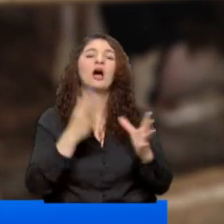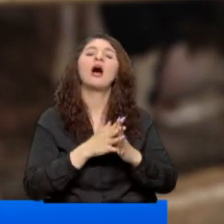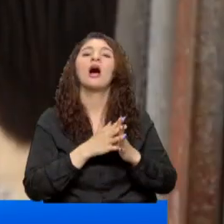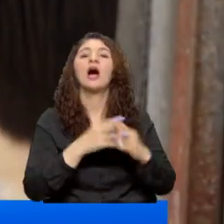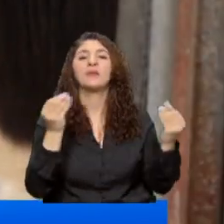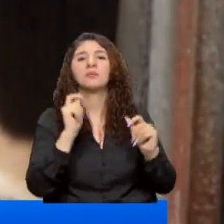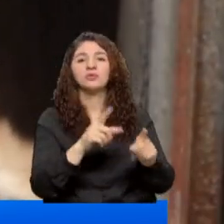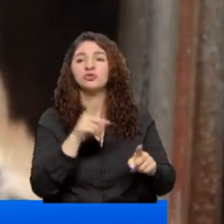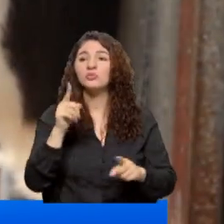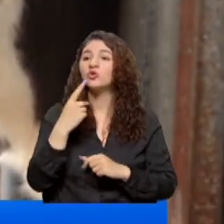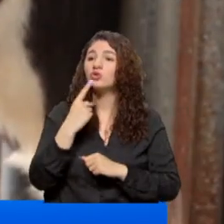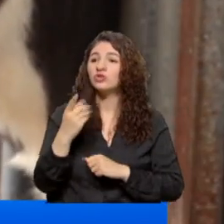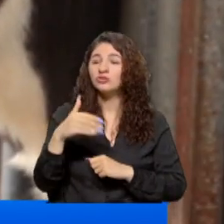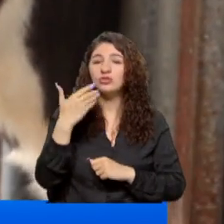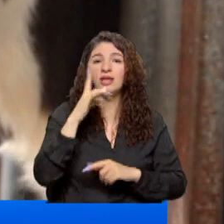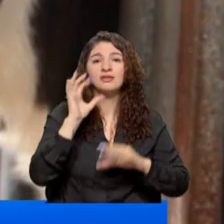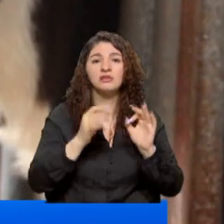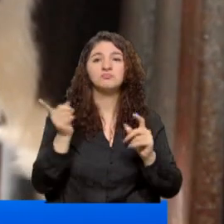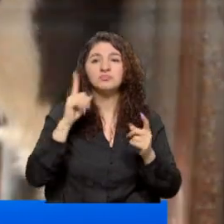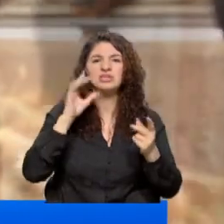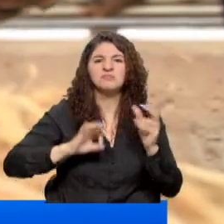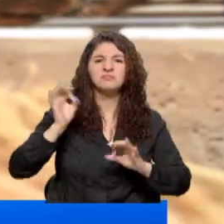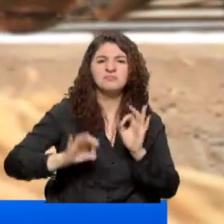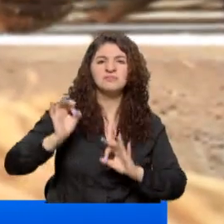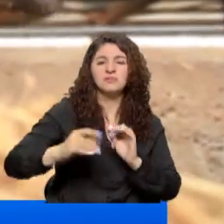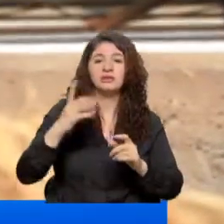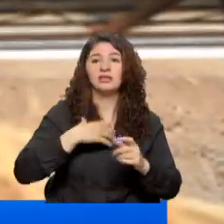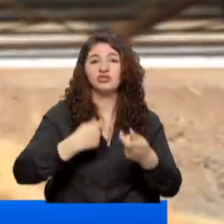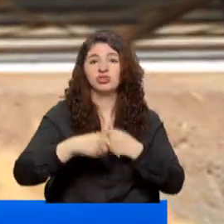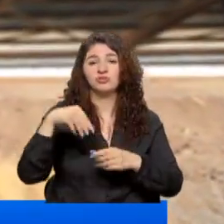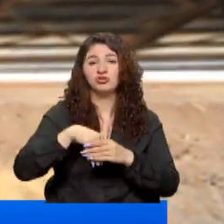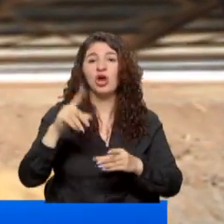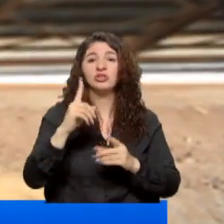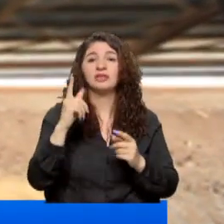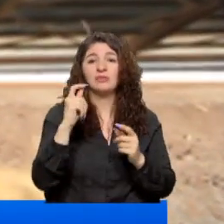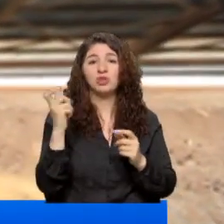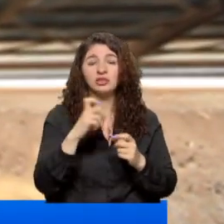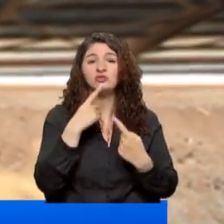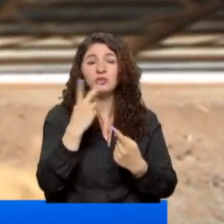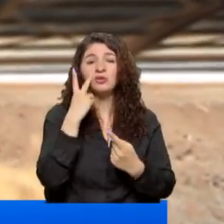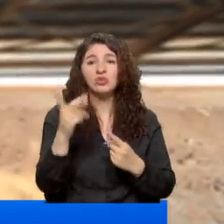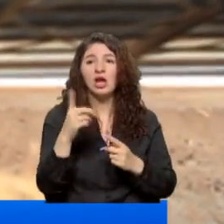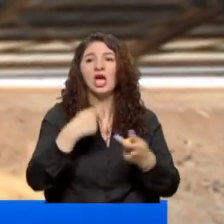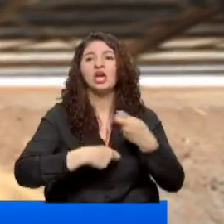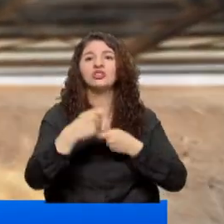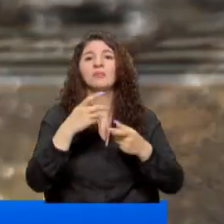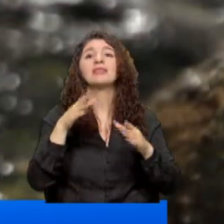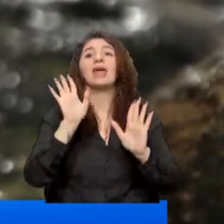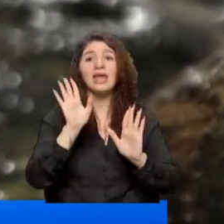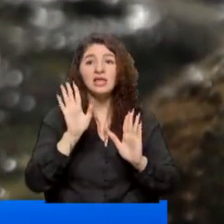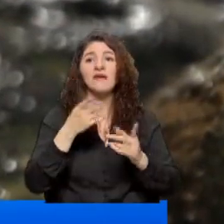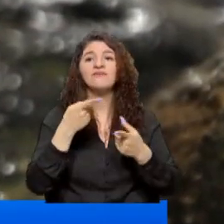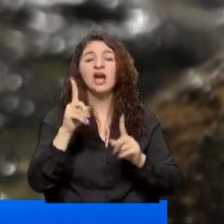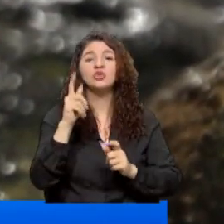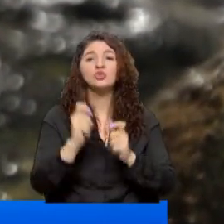kaybedebiliyor kaybediyor bu sözlerden sonra denetim üstüne denetim geldi İşletmesine önce Temmuz ayında iddiasına göre işletmeden